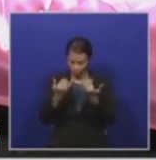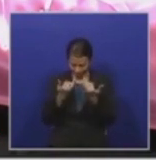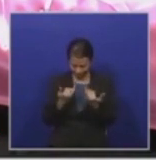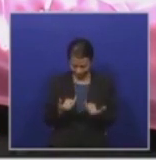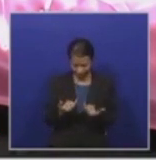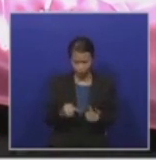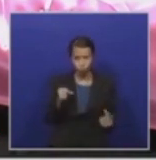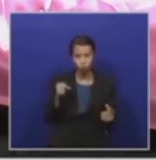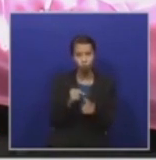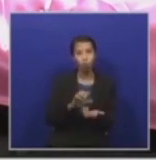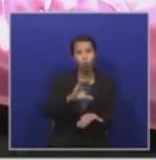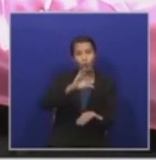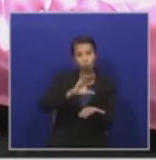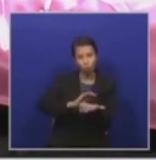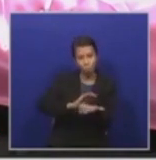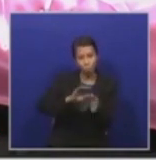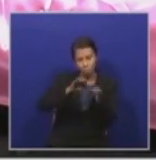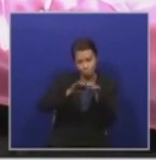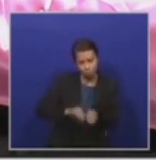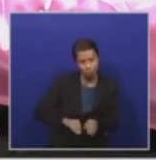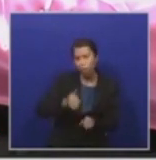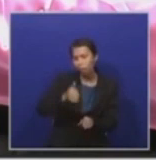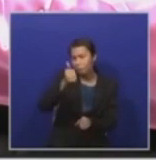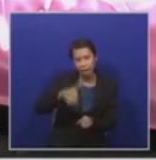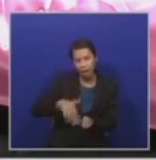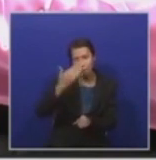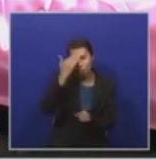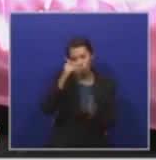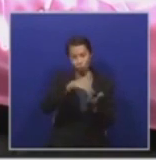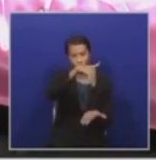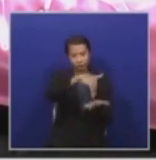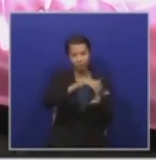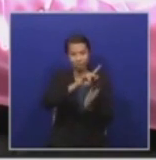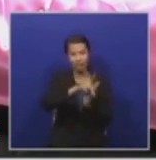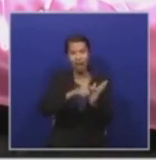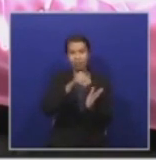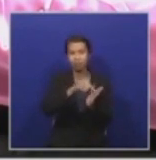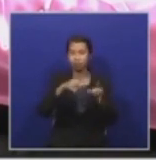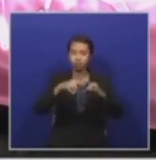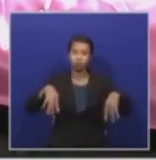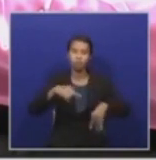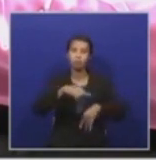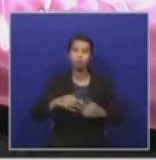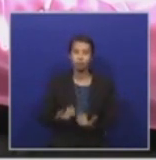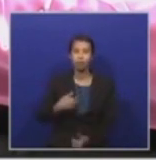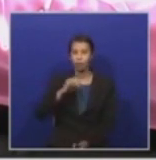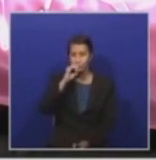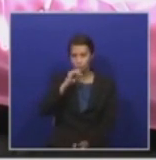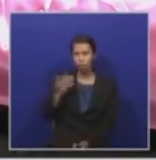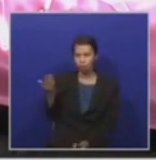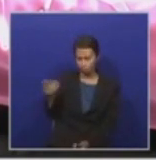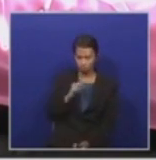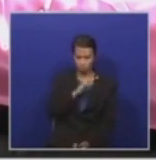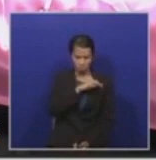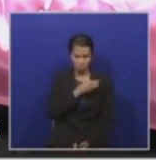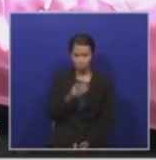ลดงบประมาณเนี่ยนะฮะไม่สามารถทำได้จะไปขัดกับหลักการผมยืนยันครับท่านนายแพทย์ชลน่านสีแก้วจังหวัดน่านคุณหมอผมก็ยืนยันชัดเจ